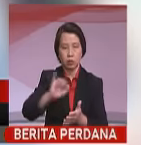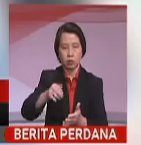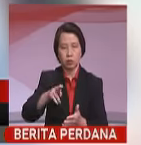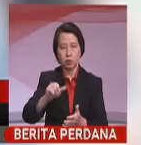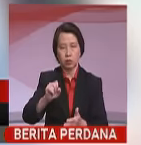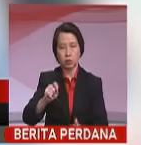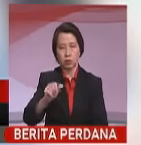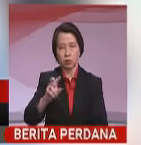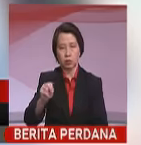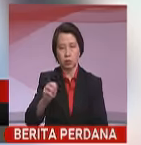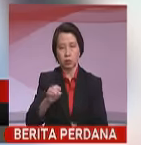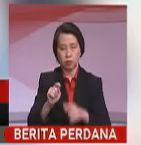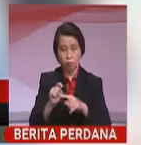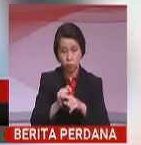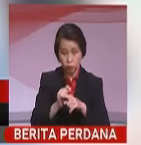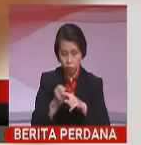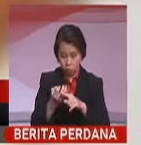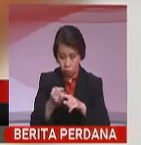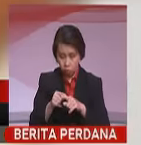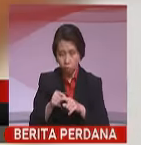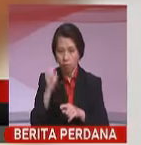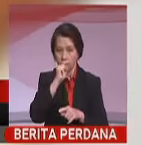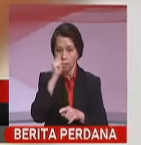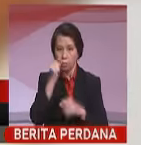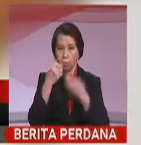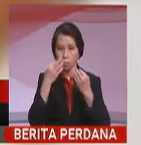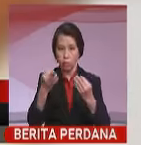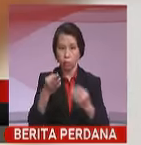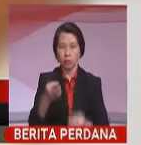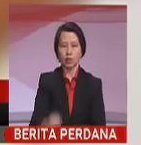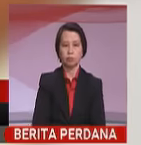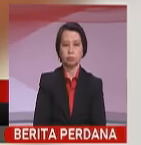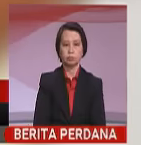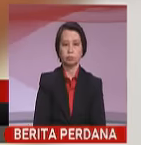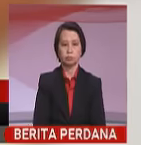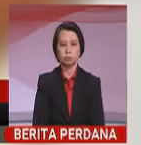Hailey Bieber, dan cincin belian milik penyanyi pop Beyoncé.